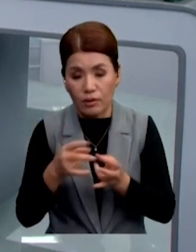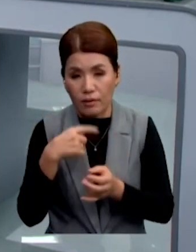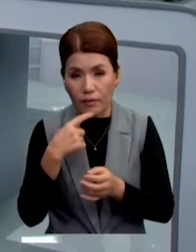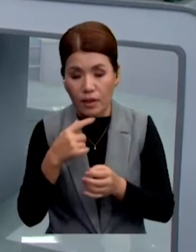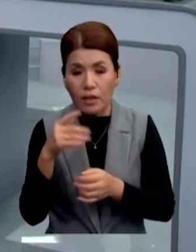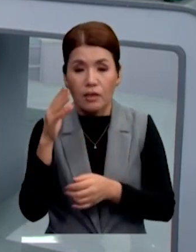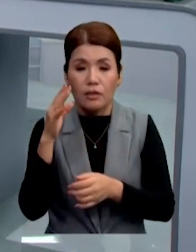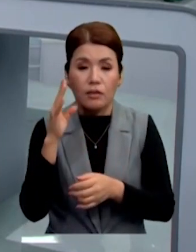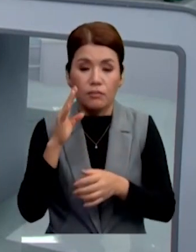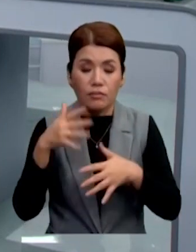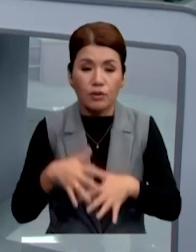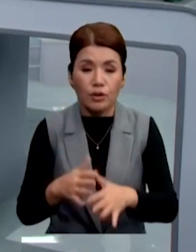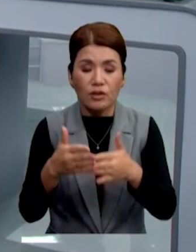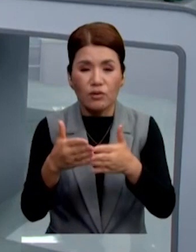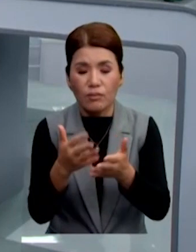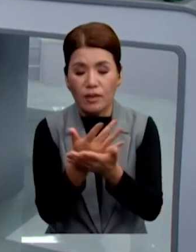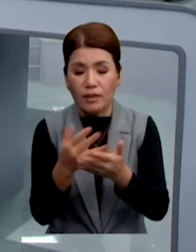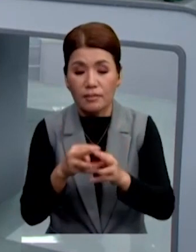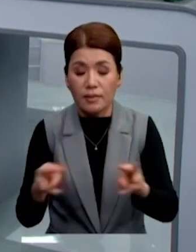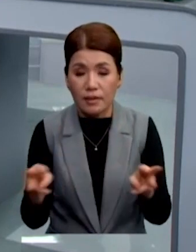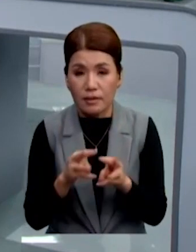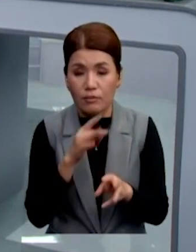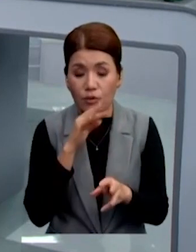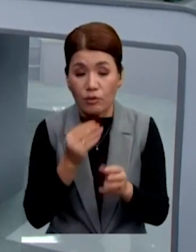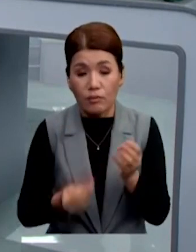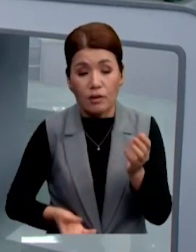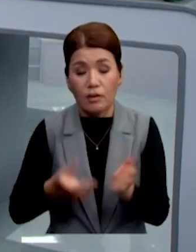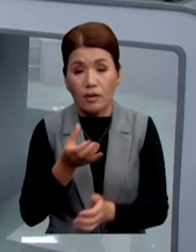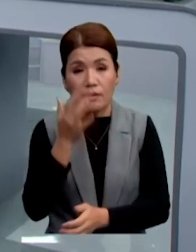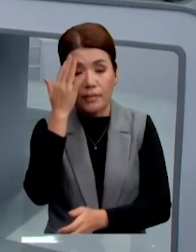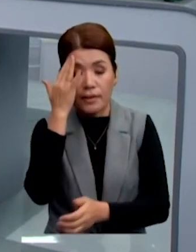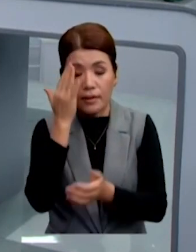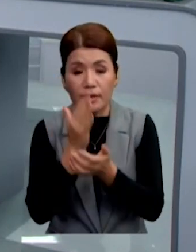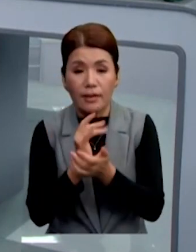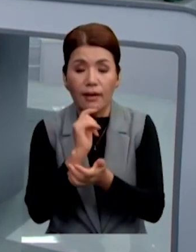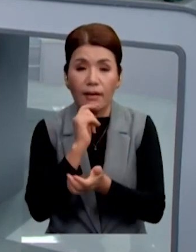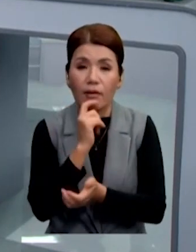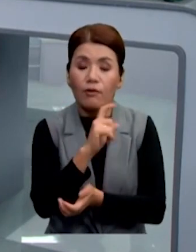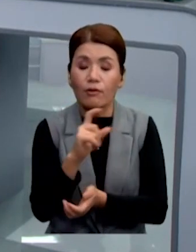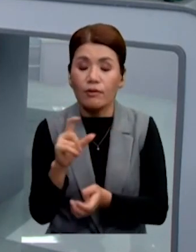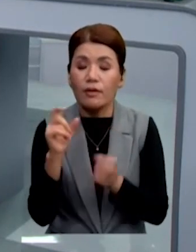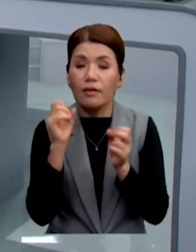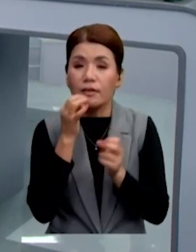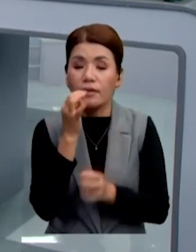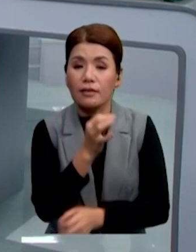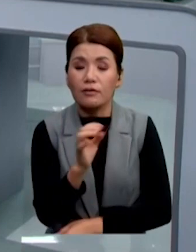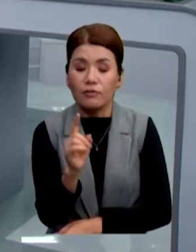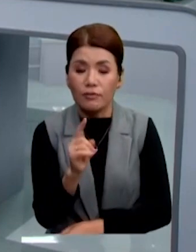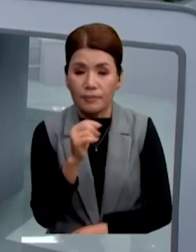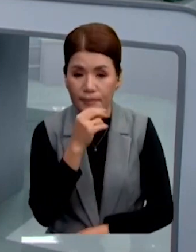су көлігі тасымалына жауапты министрлікте біраз ақша құймақ. Бұған экономистер не дейді? Әріптесім Қымбат Дайырқызы